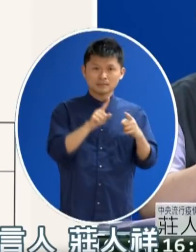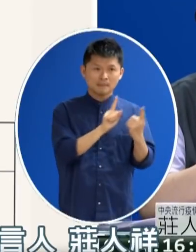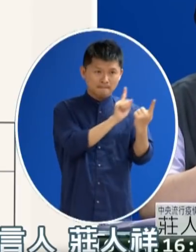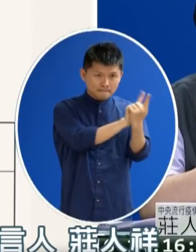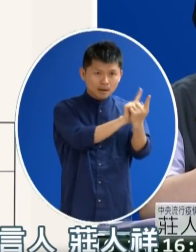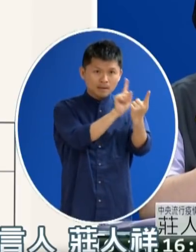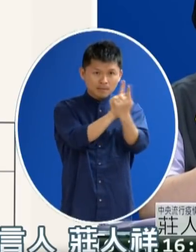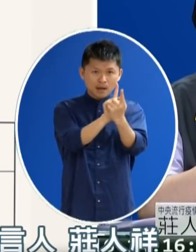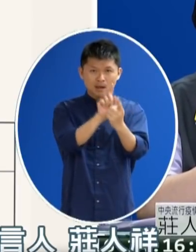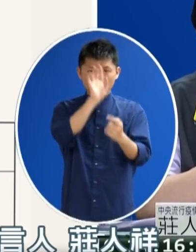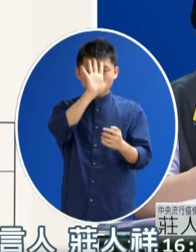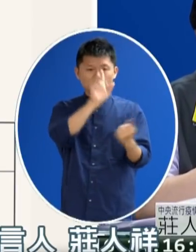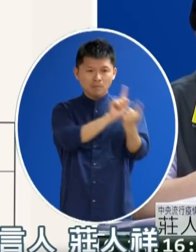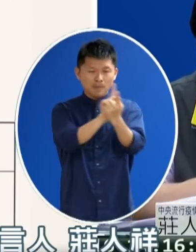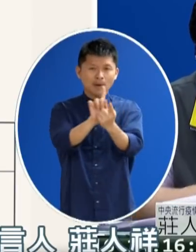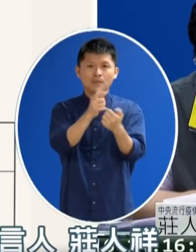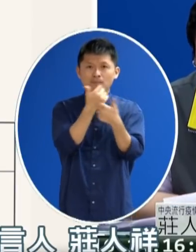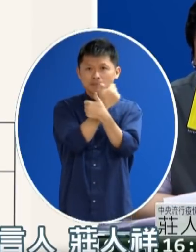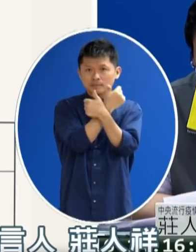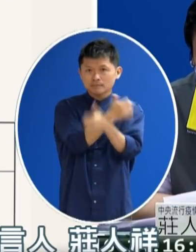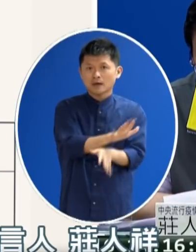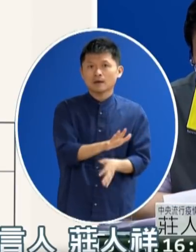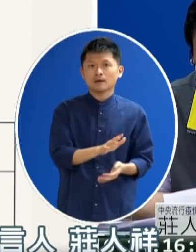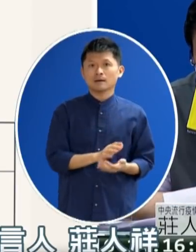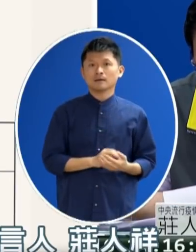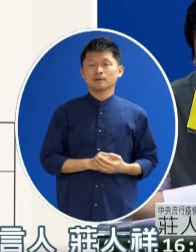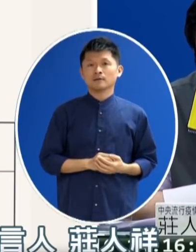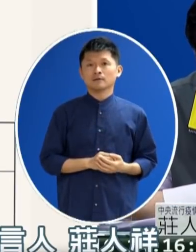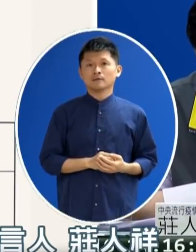触了其他的确诊者哦，所以在